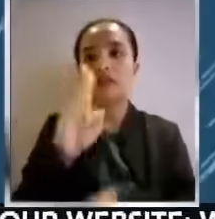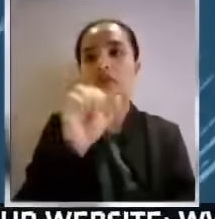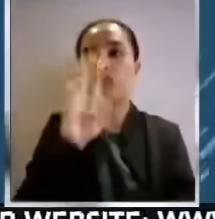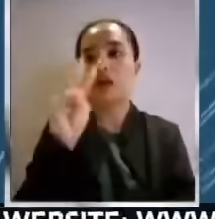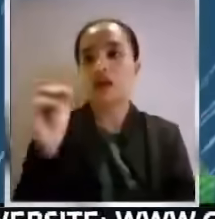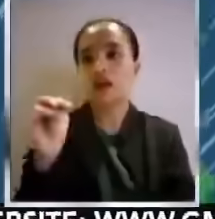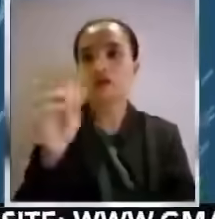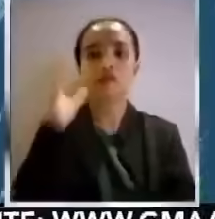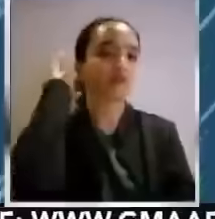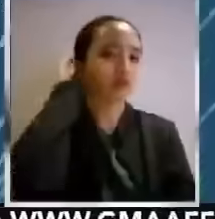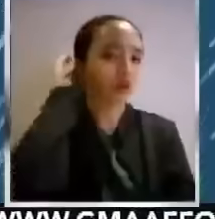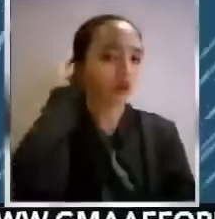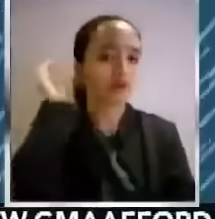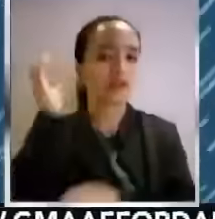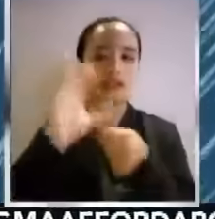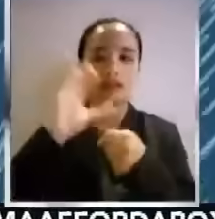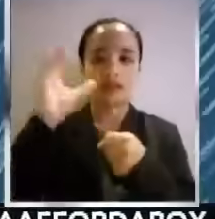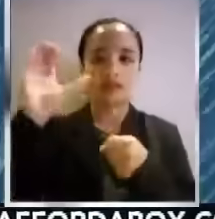Caraga Region.